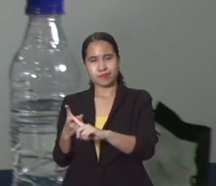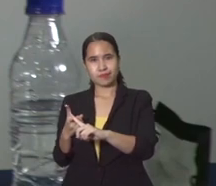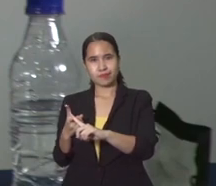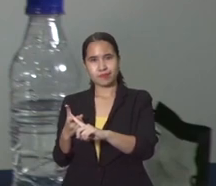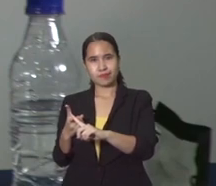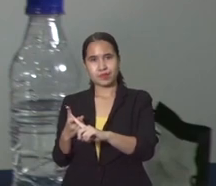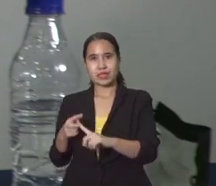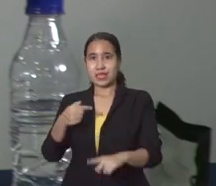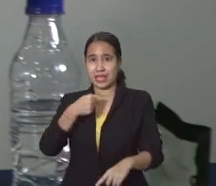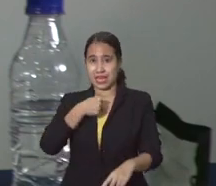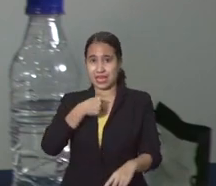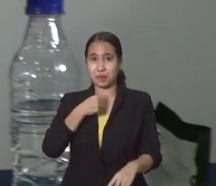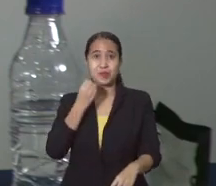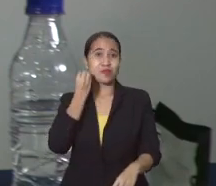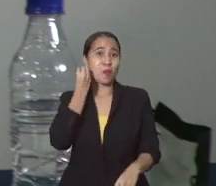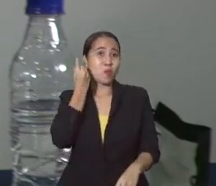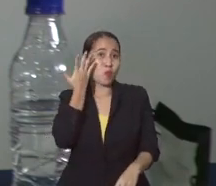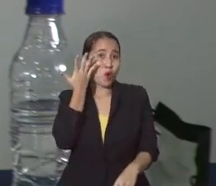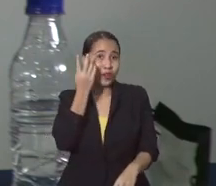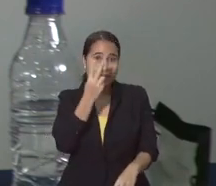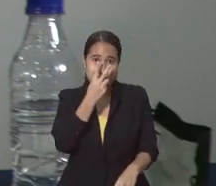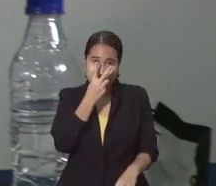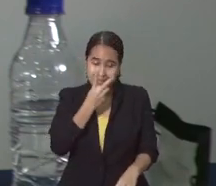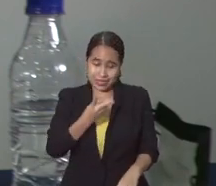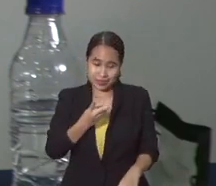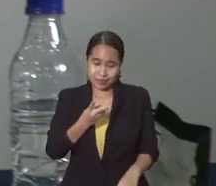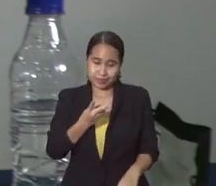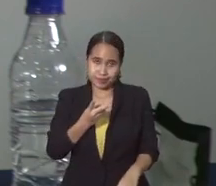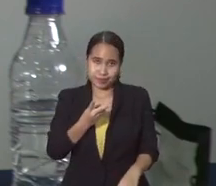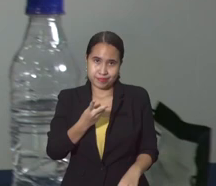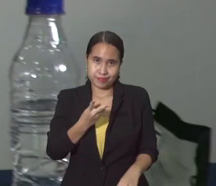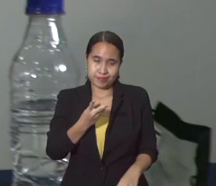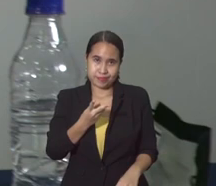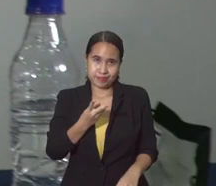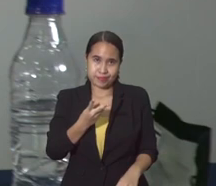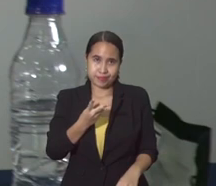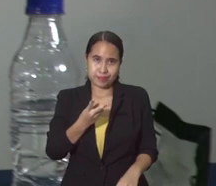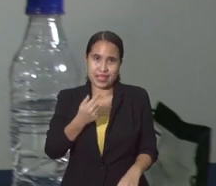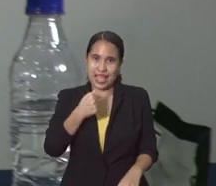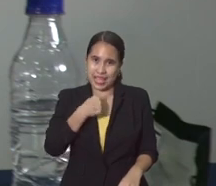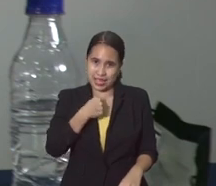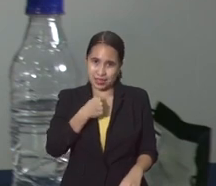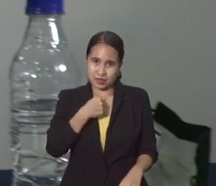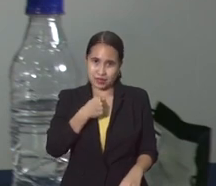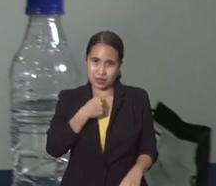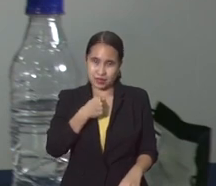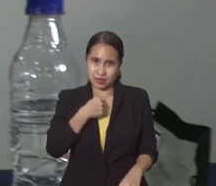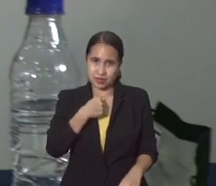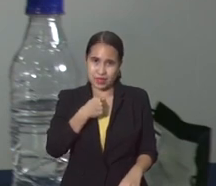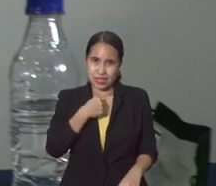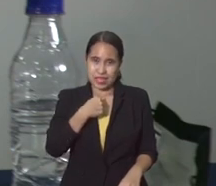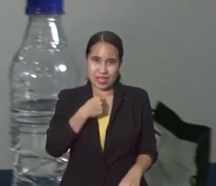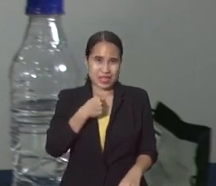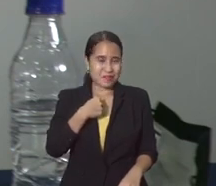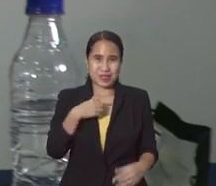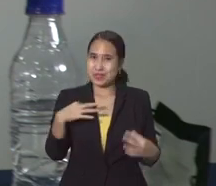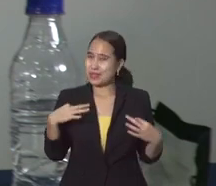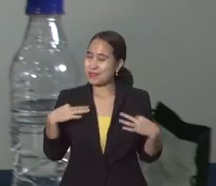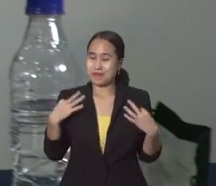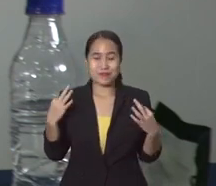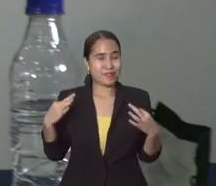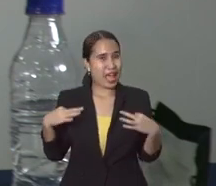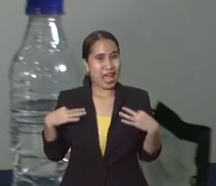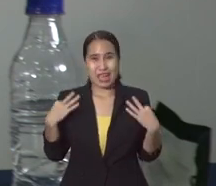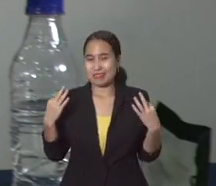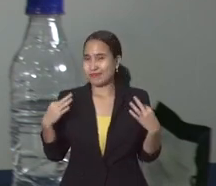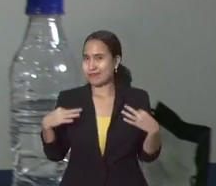vanmorgen, onder ogen is gekomen. En wat ik bijzonder smakeloos vind. Ik vind het het